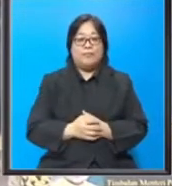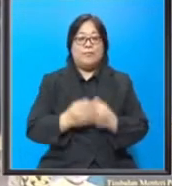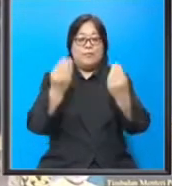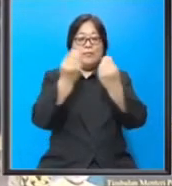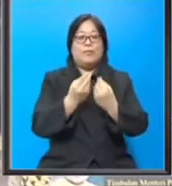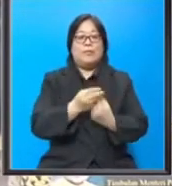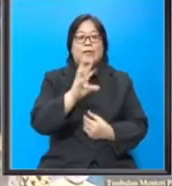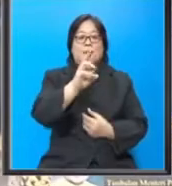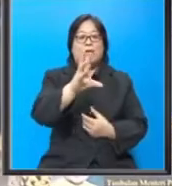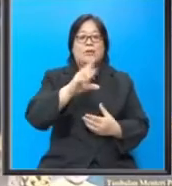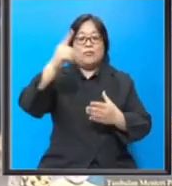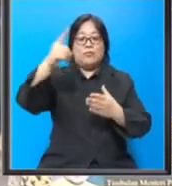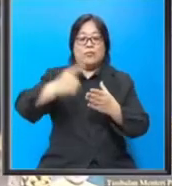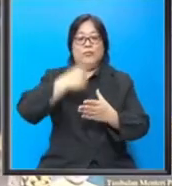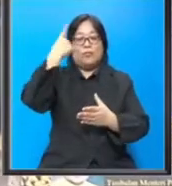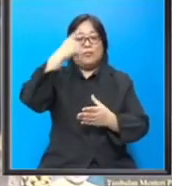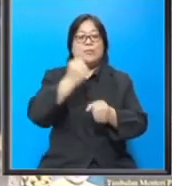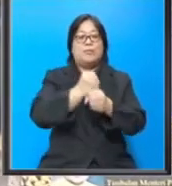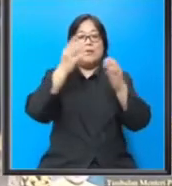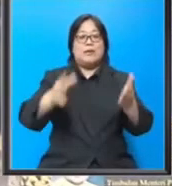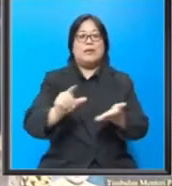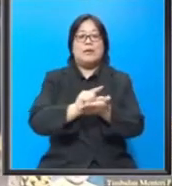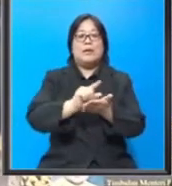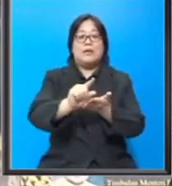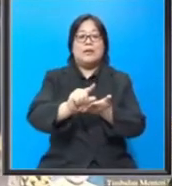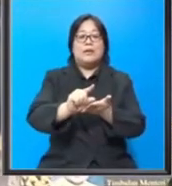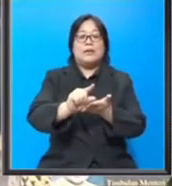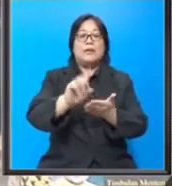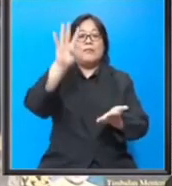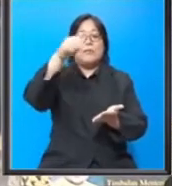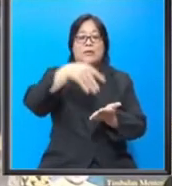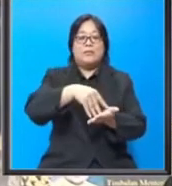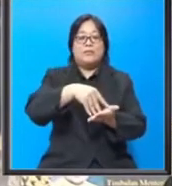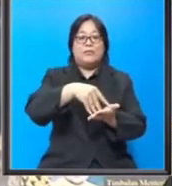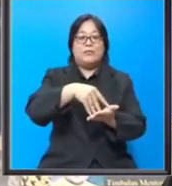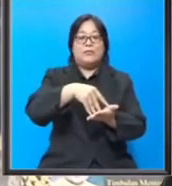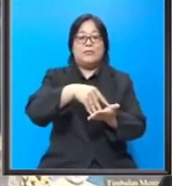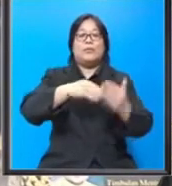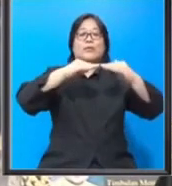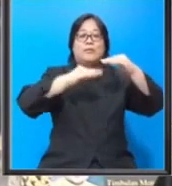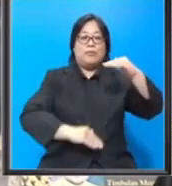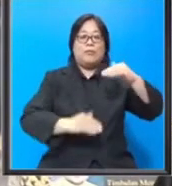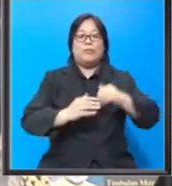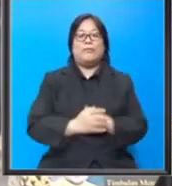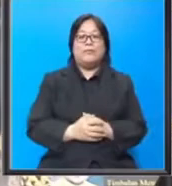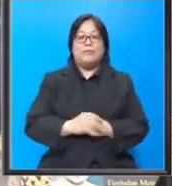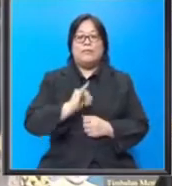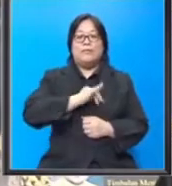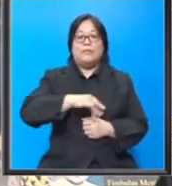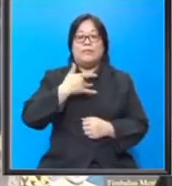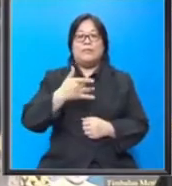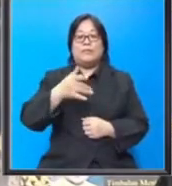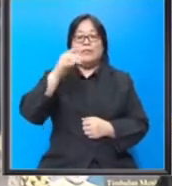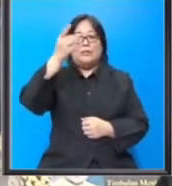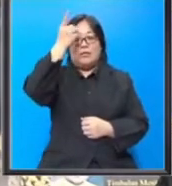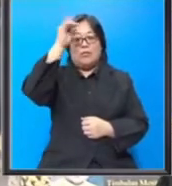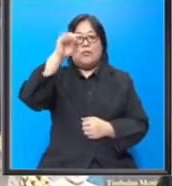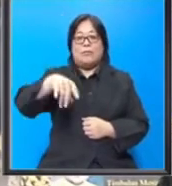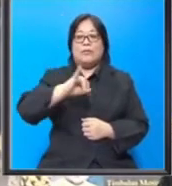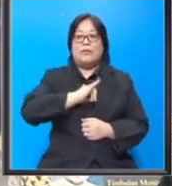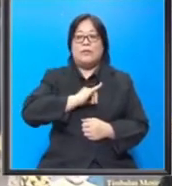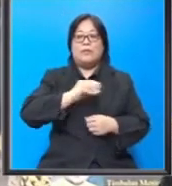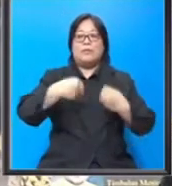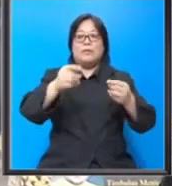kadar 600 bulan bagi pekerja bergaji dan Pak ribu dan ke bawah senyap dan two saya